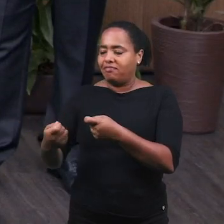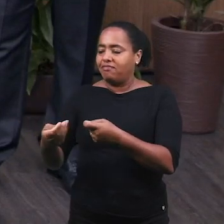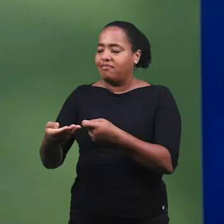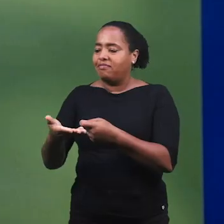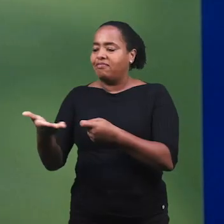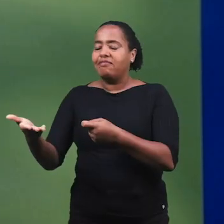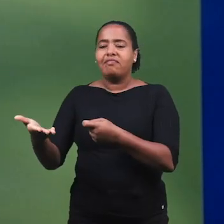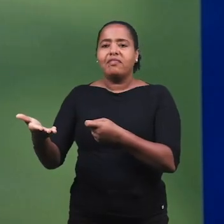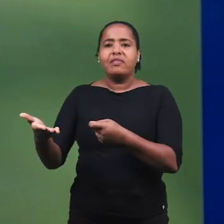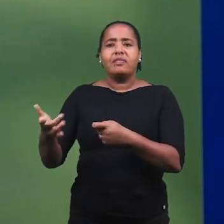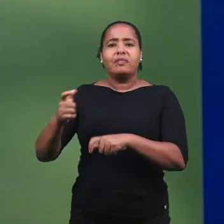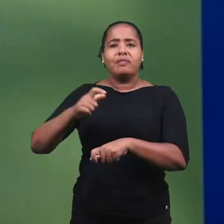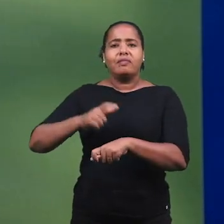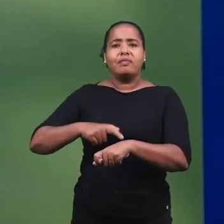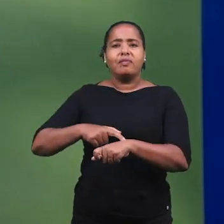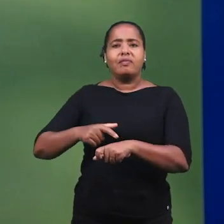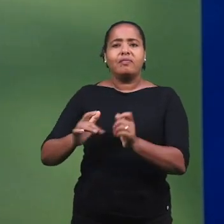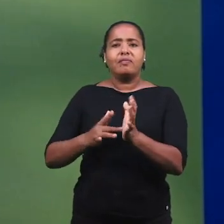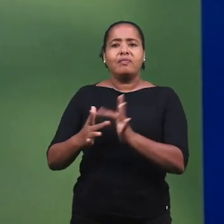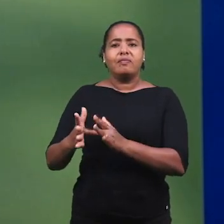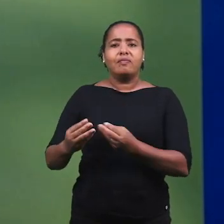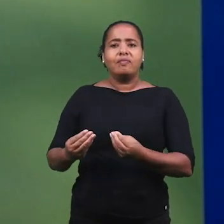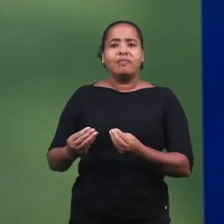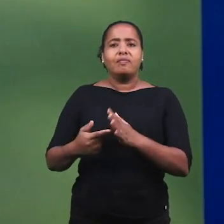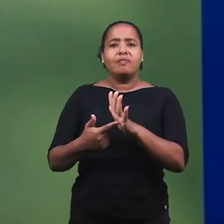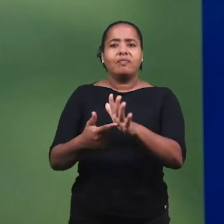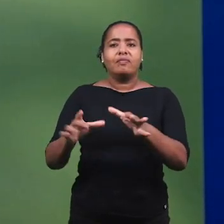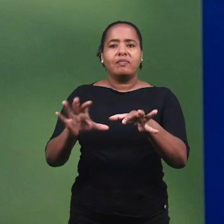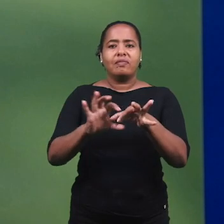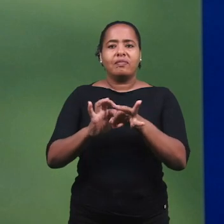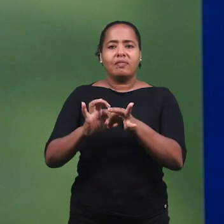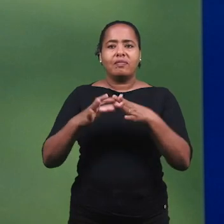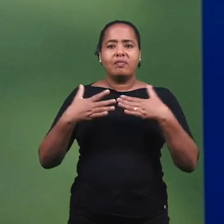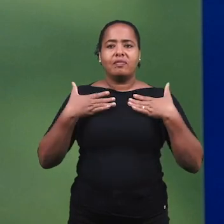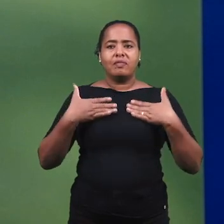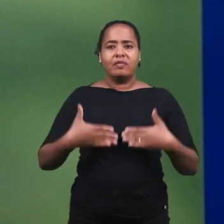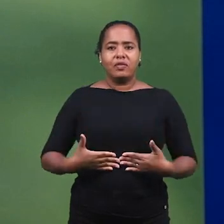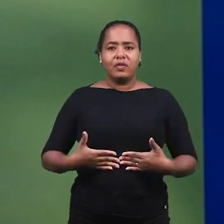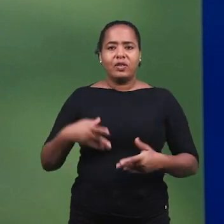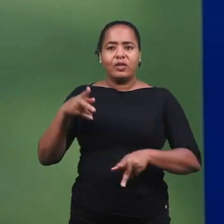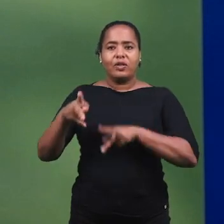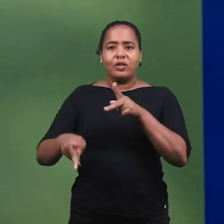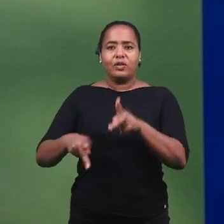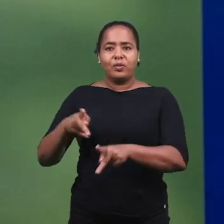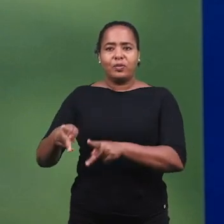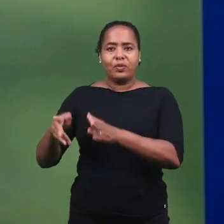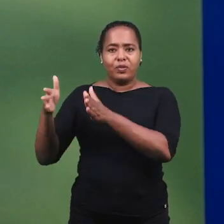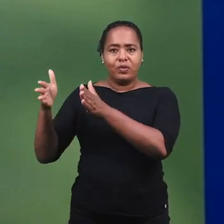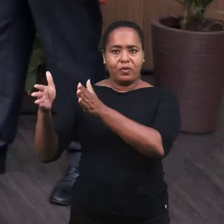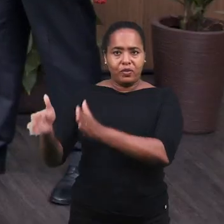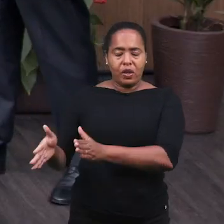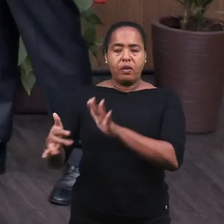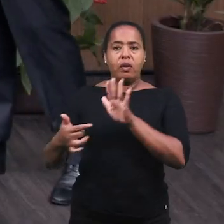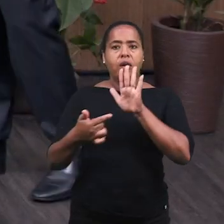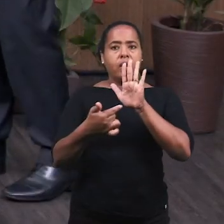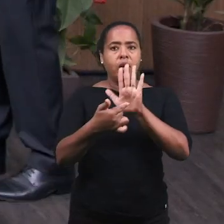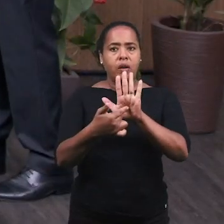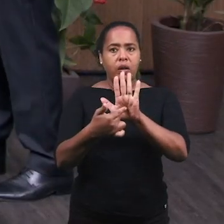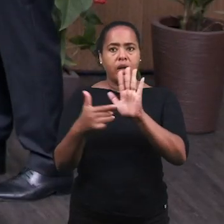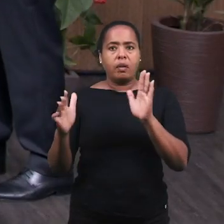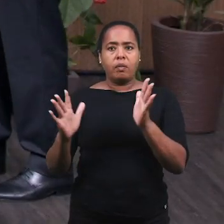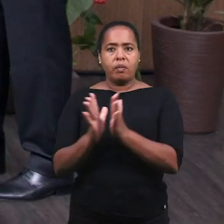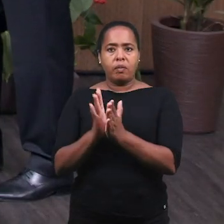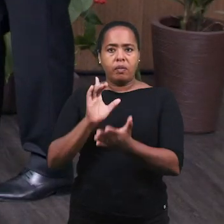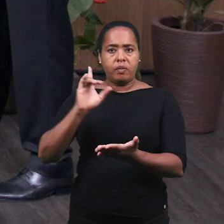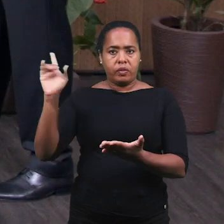том, что Господь Иисус открывается в общении тела, которое есть верная церковь. И